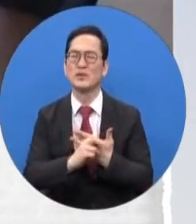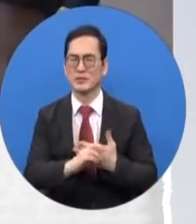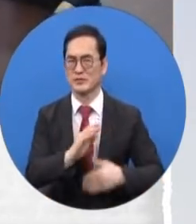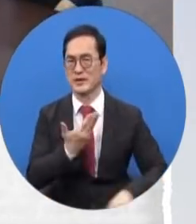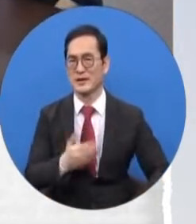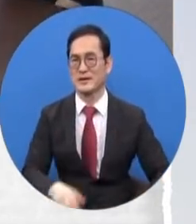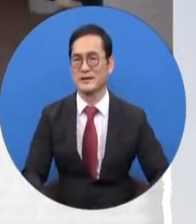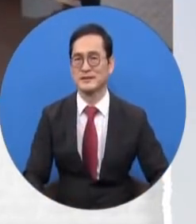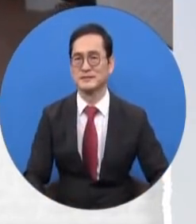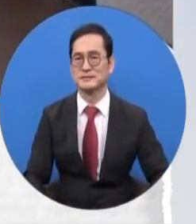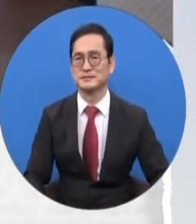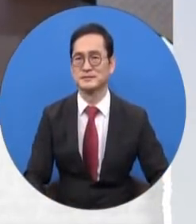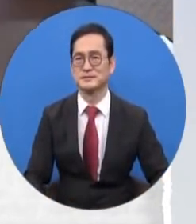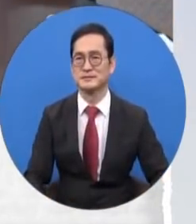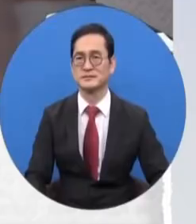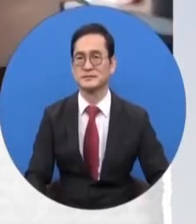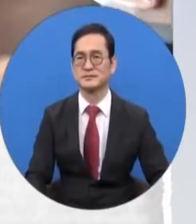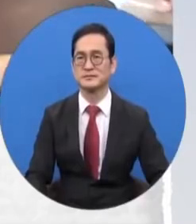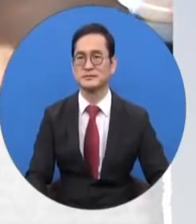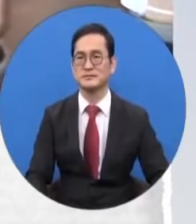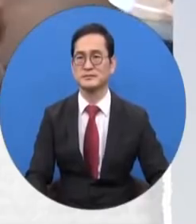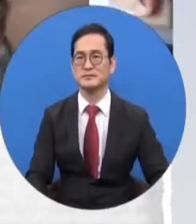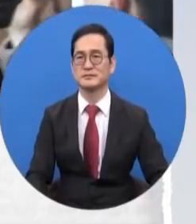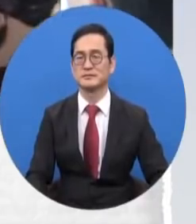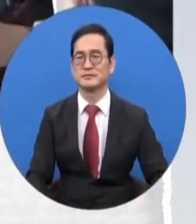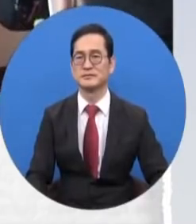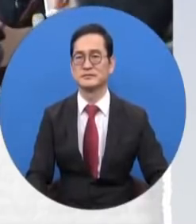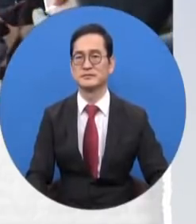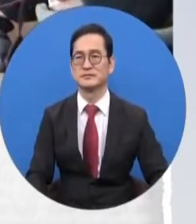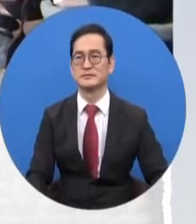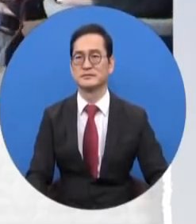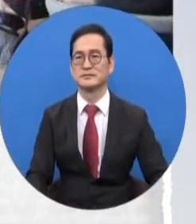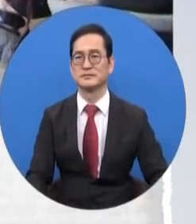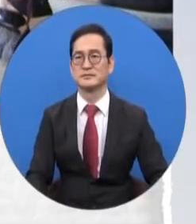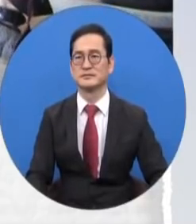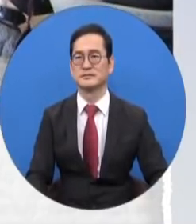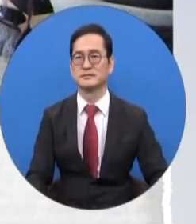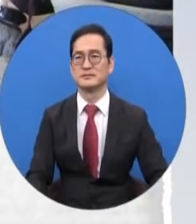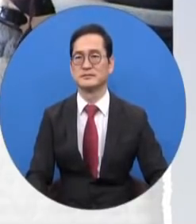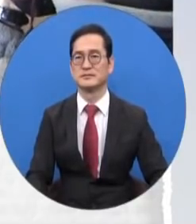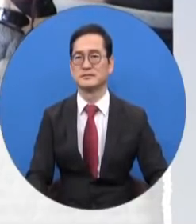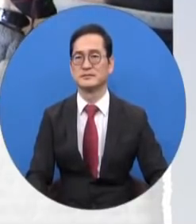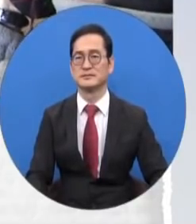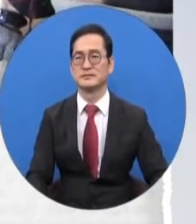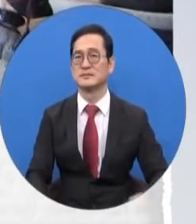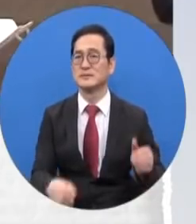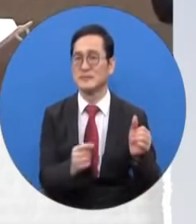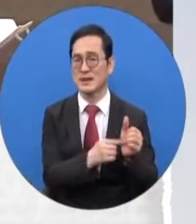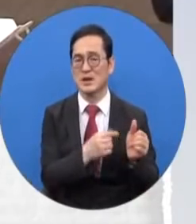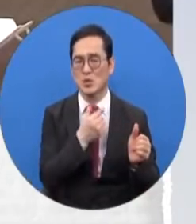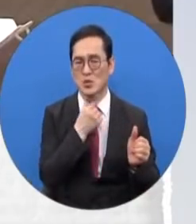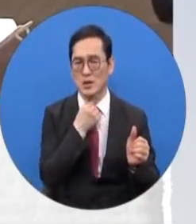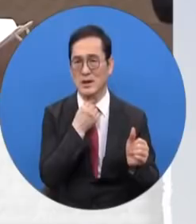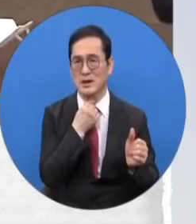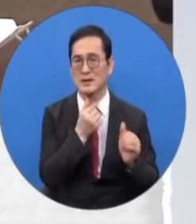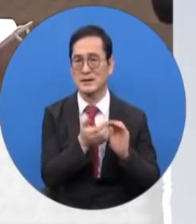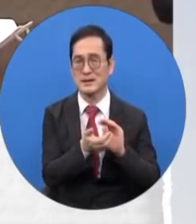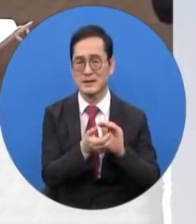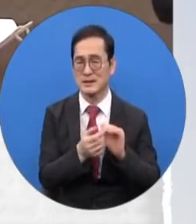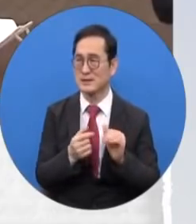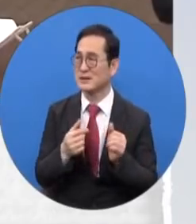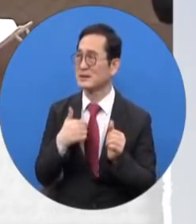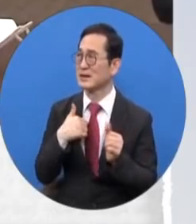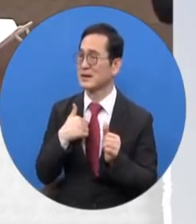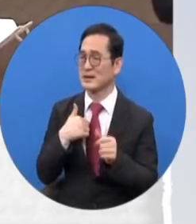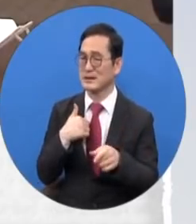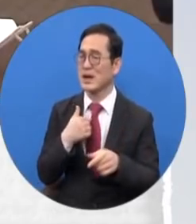그렇다면 새 정부 입장에서는 새 정부가 공식 출범하기 전에 공공기관장 인사를 새 정부 의사에 맞게 미리 조율해 줄 것을 더